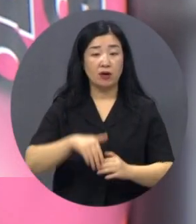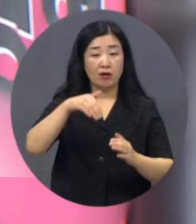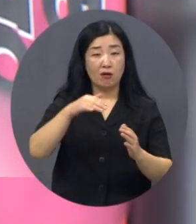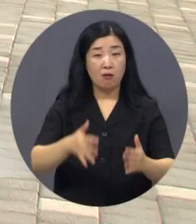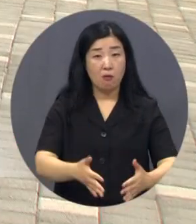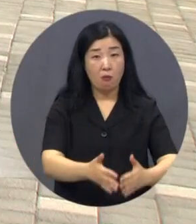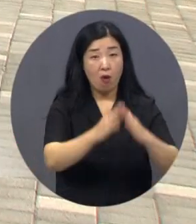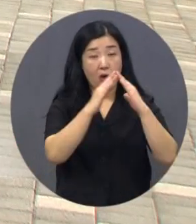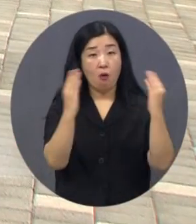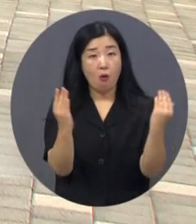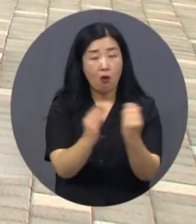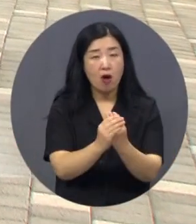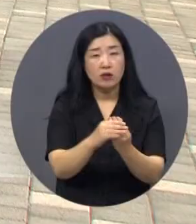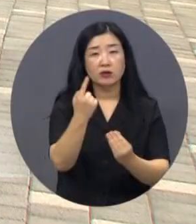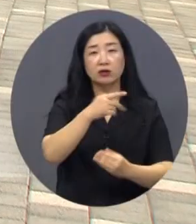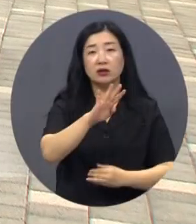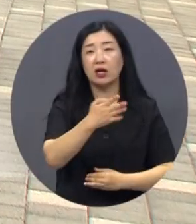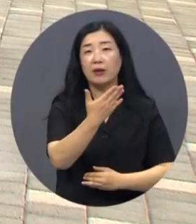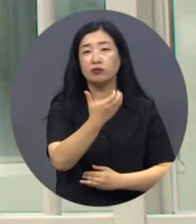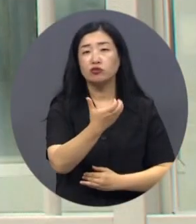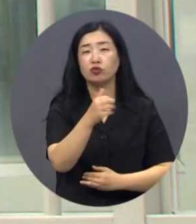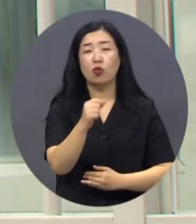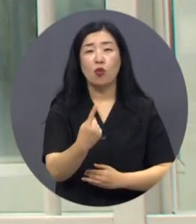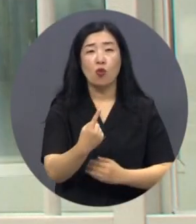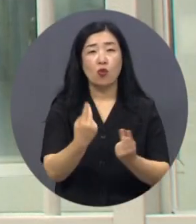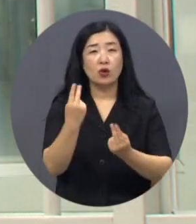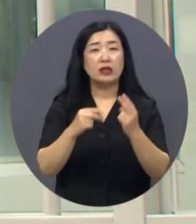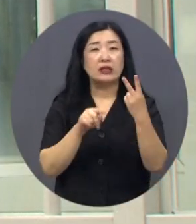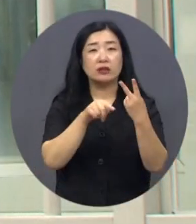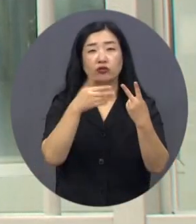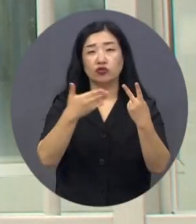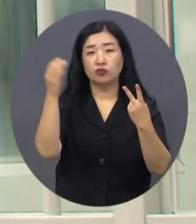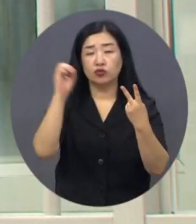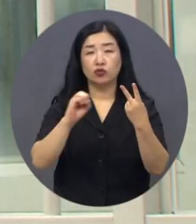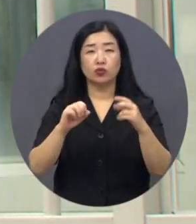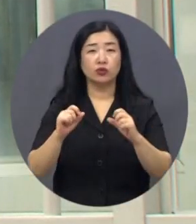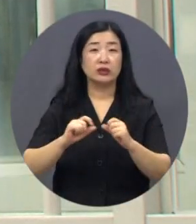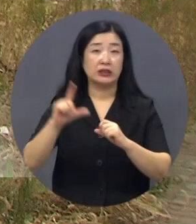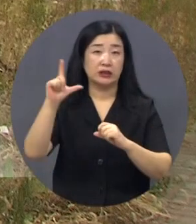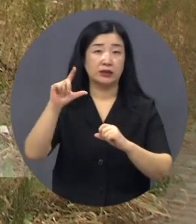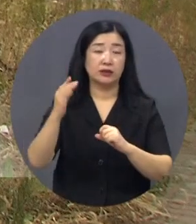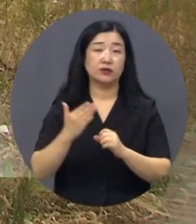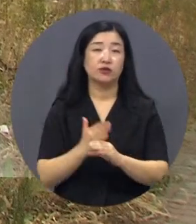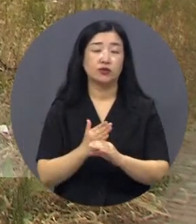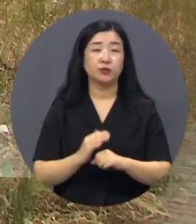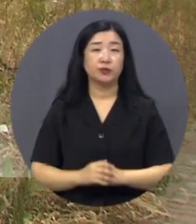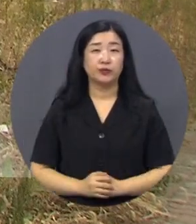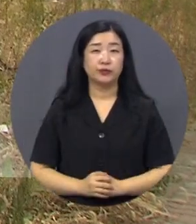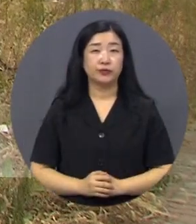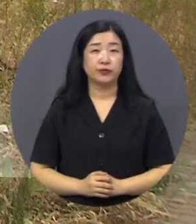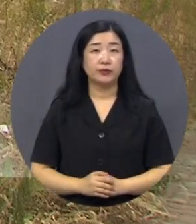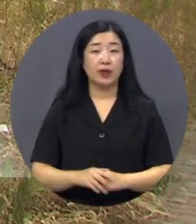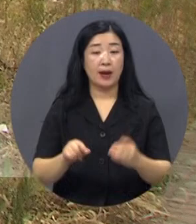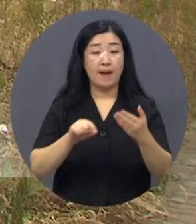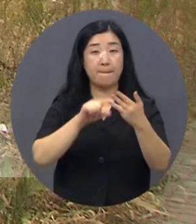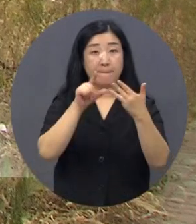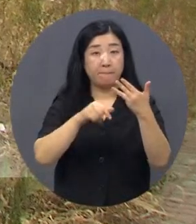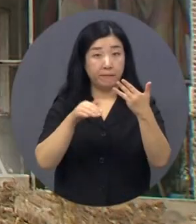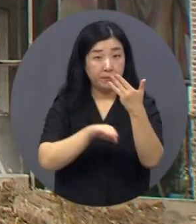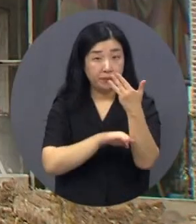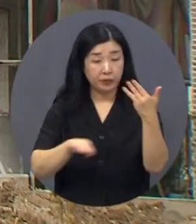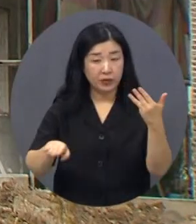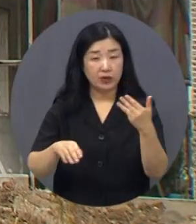미분양 주택은 109호로 전 달보다 2.9% 증가했습니다 한편 지난 8월 기준